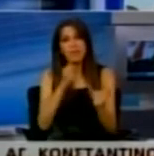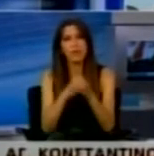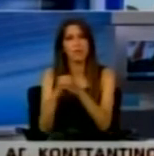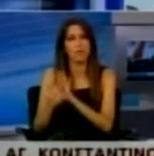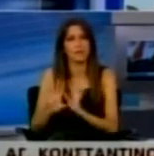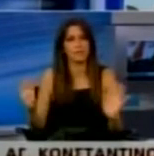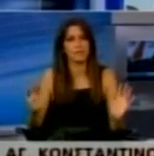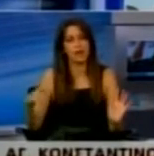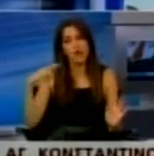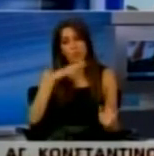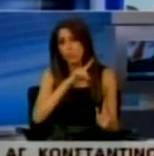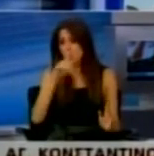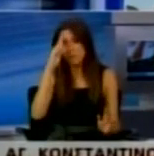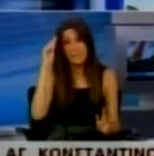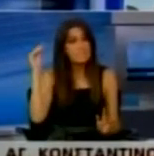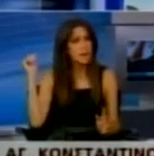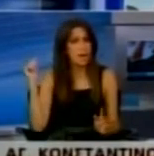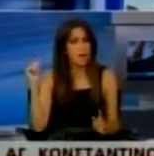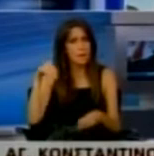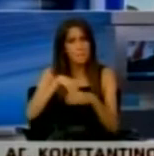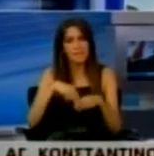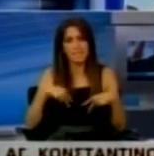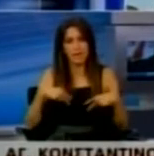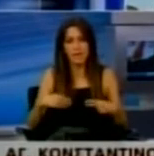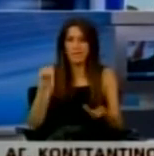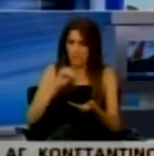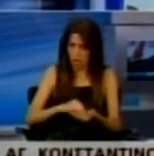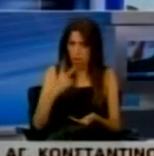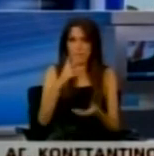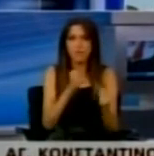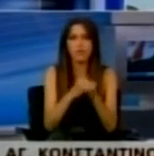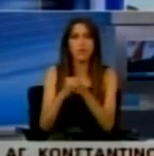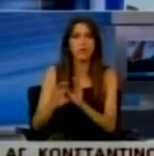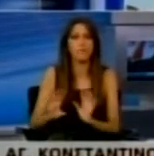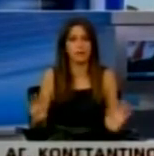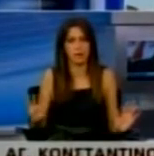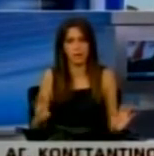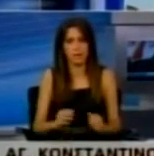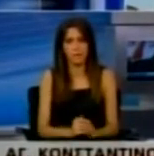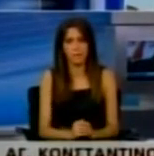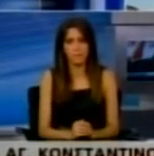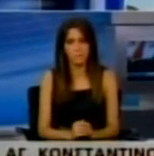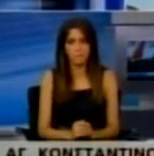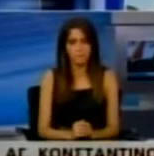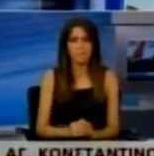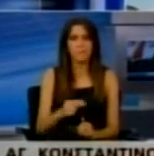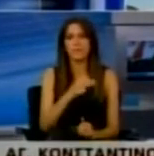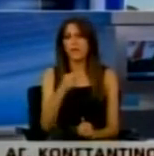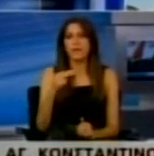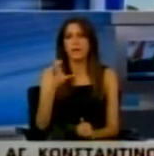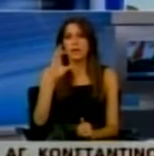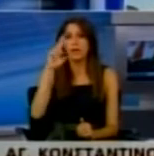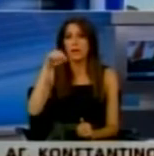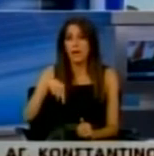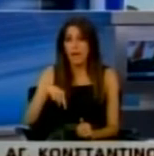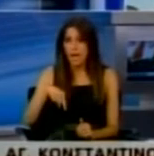στην Δημοκρατική Αριστερά. Με το ζήτημα της ΕΡΤ ΑΕ είναι προφανές ότι